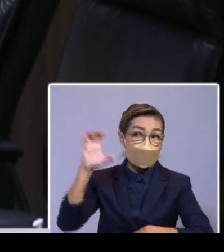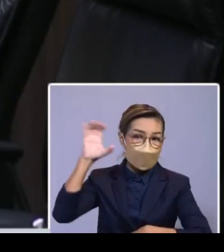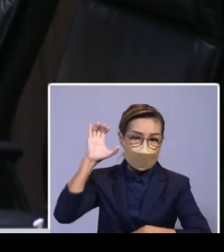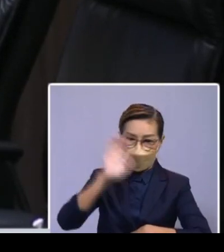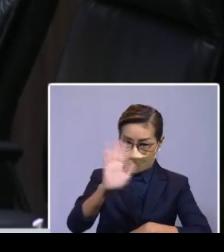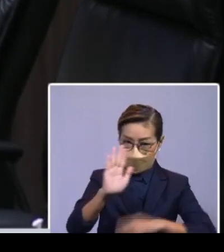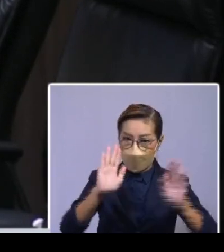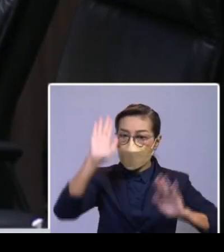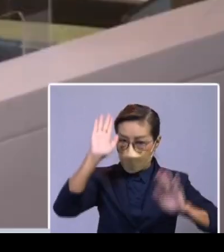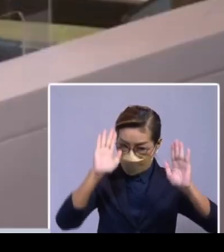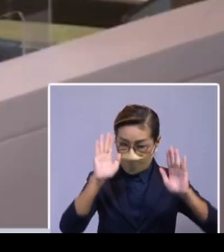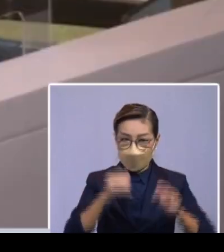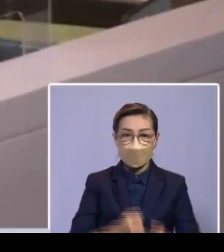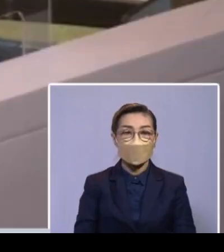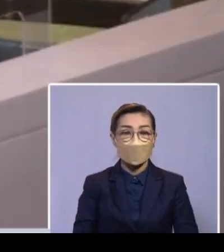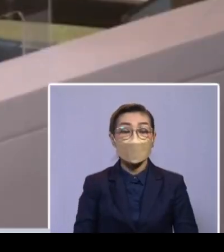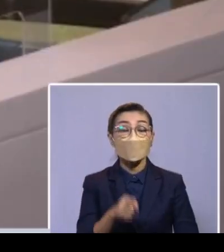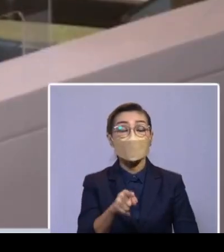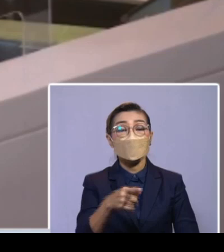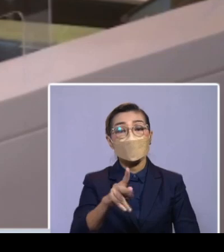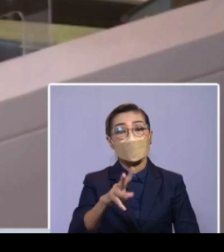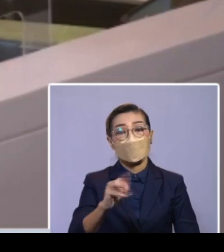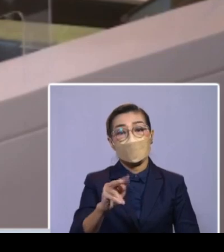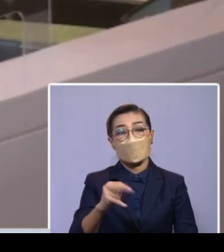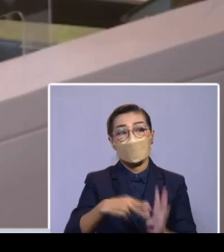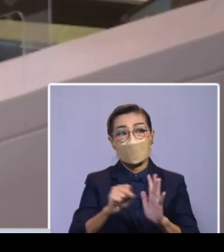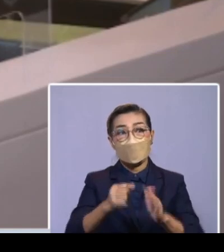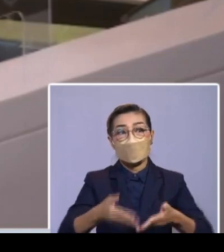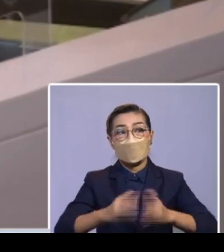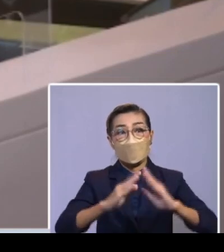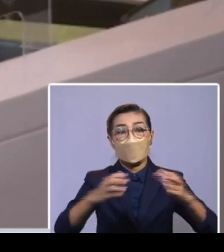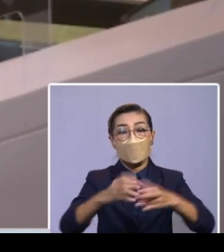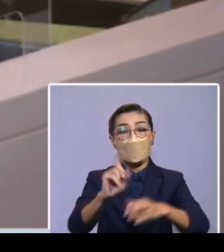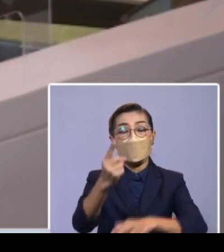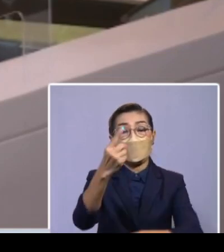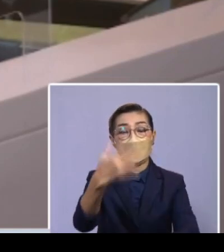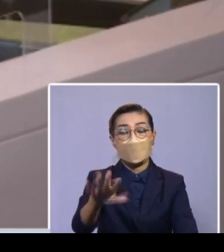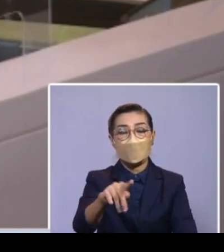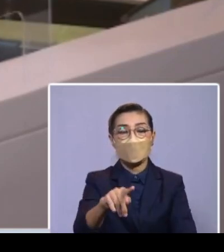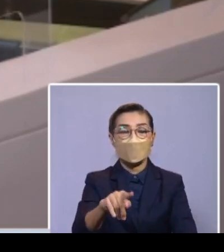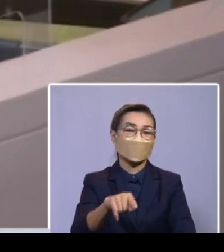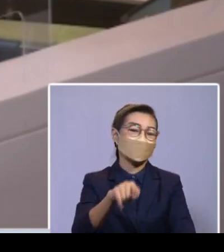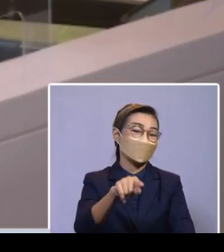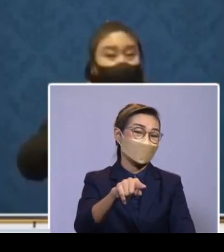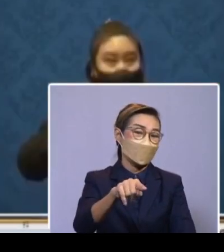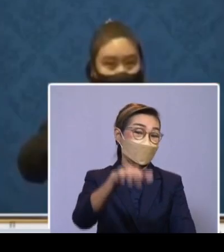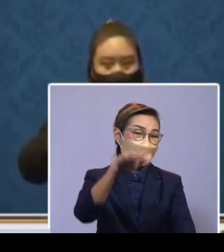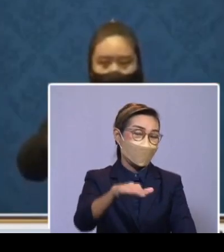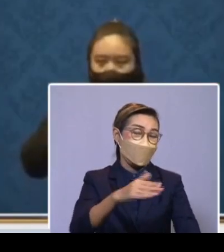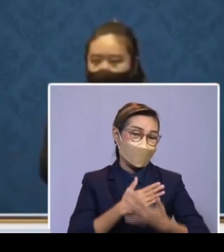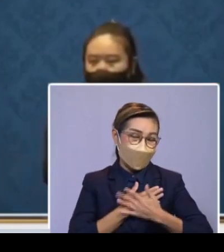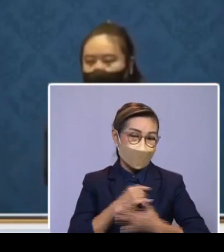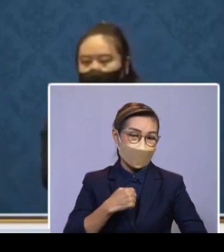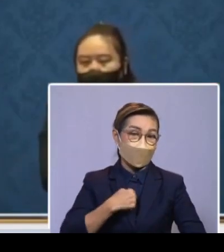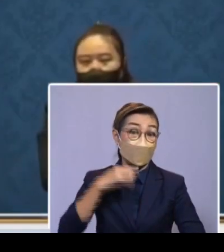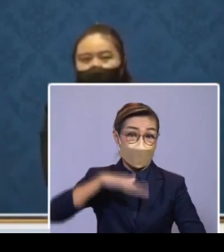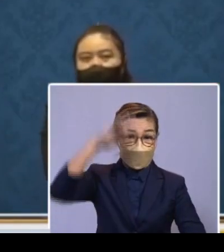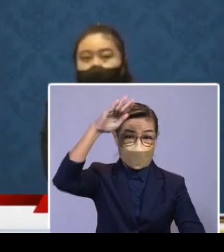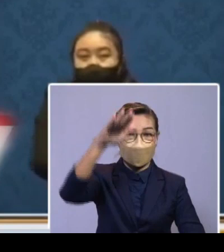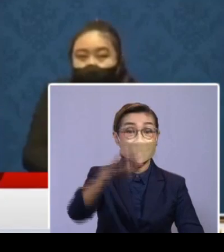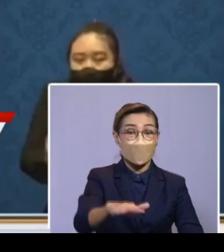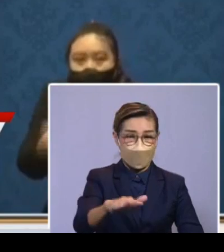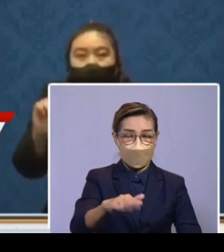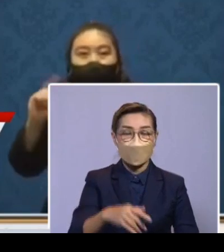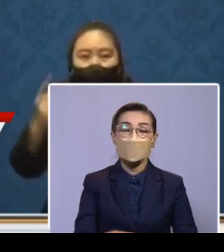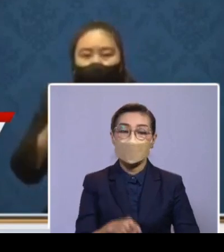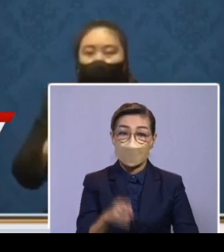ท่านธรรมนัสก็ออกมาตั้งพรรคใหม่แล้วผู้กองธรรมนัสไอ้น้องรักเป็นพี่น้องกัน